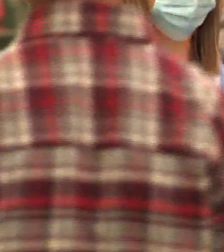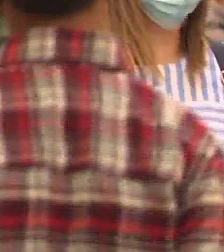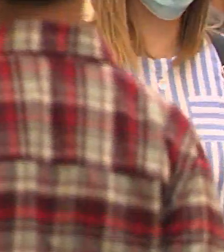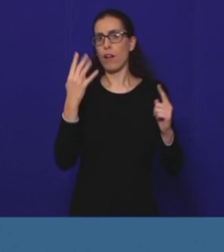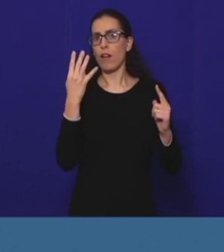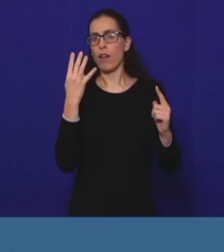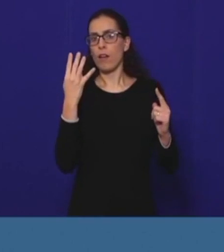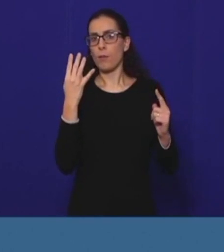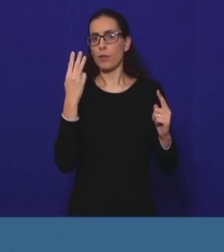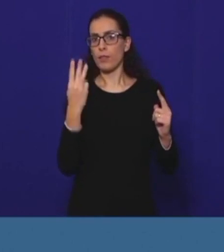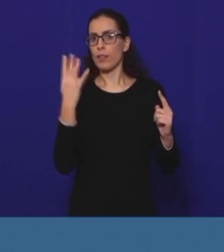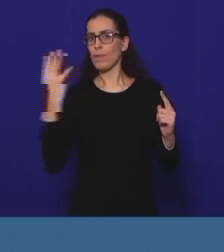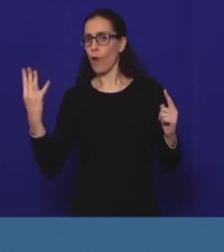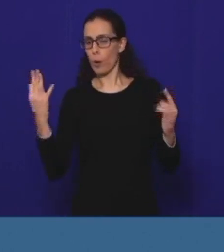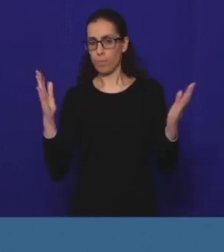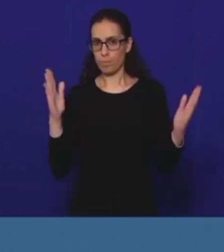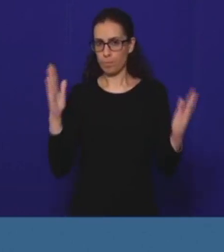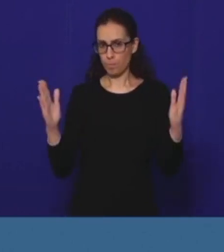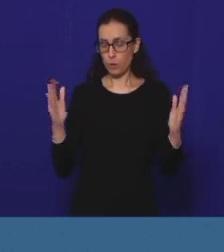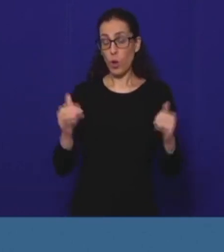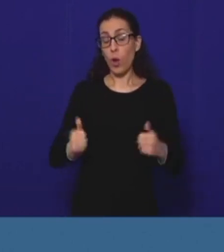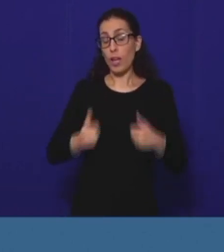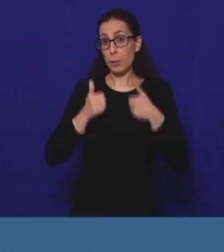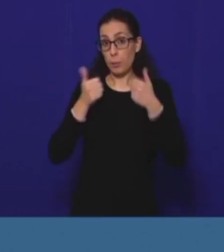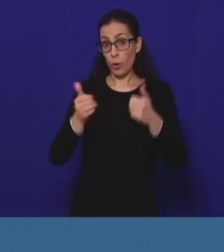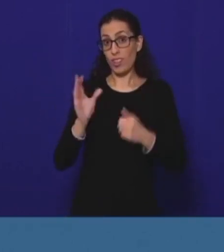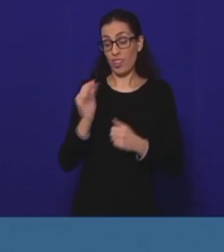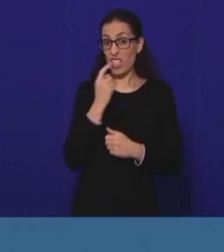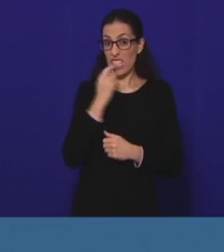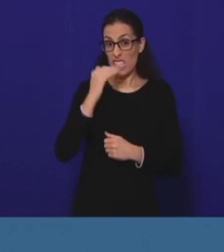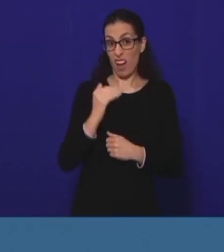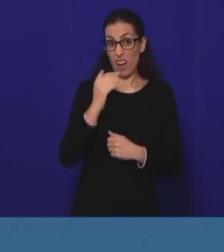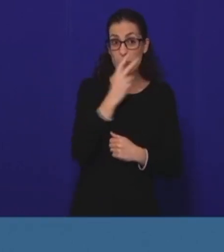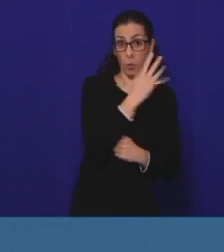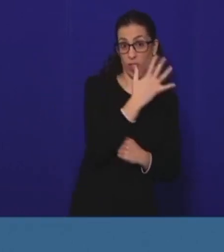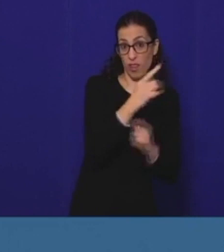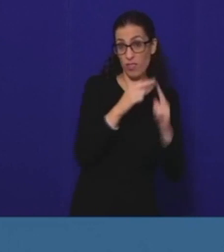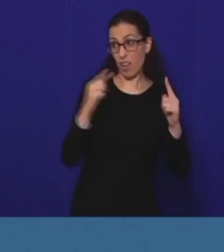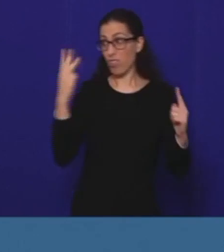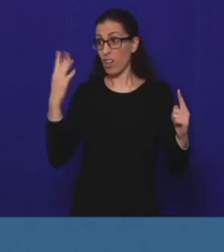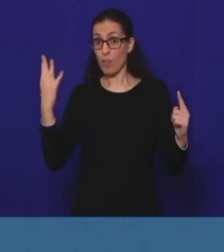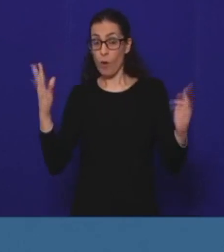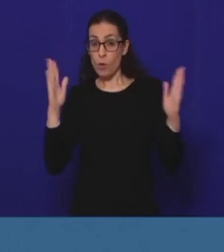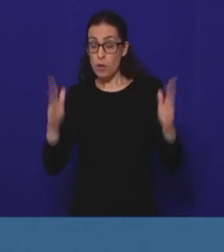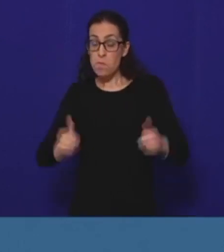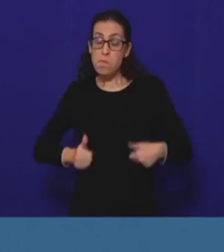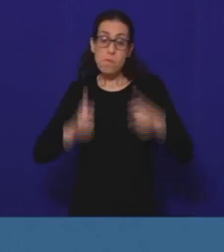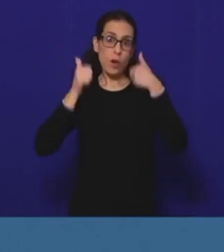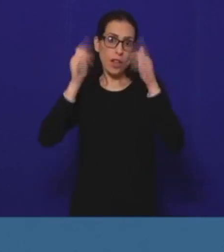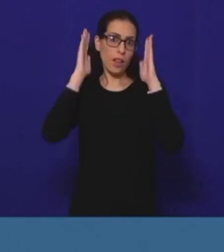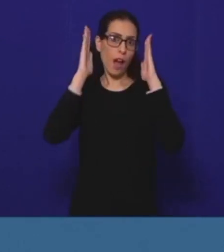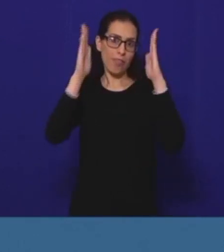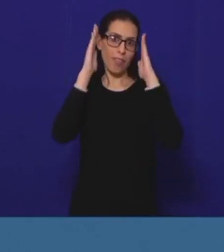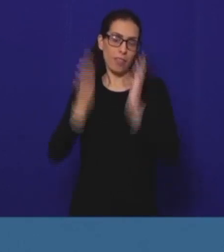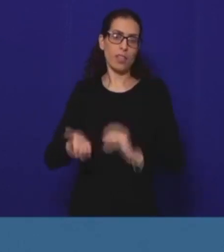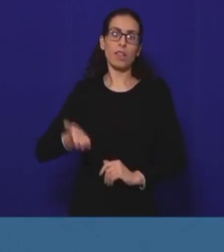sena Uwek nappellaw din għenerazzjoni pottost ta' eta izjed zajra li rridu niħduħsipu niħdukaw tjela L